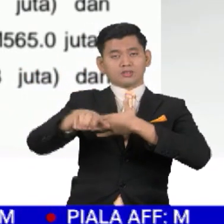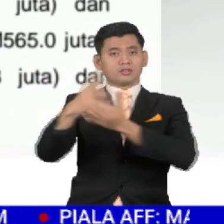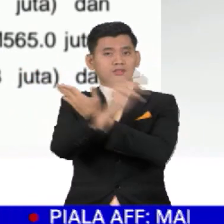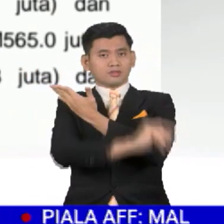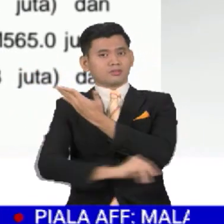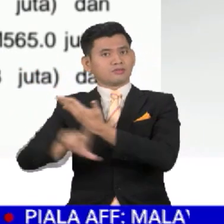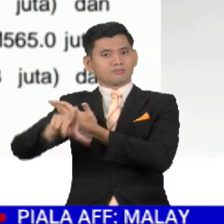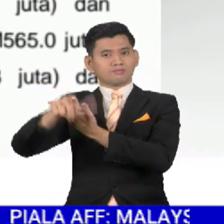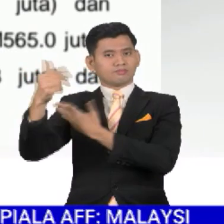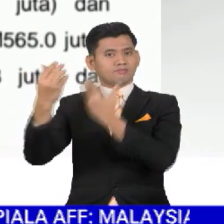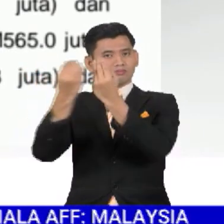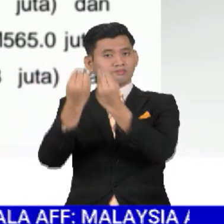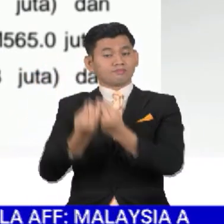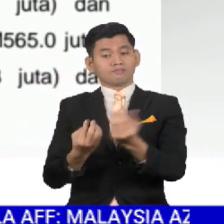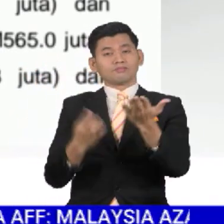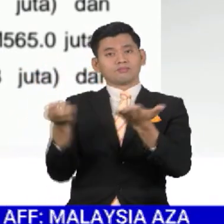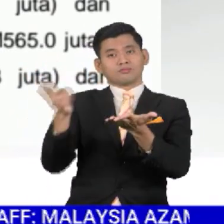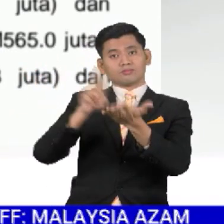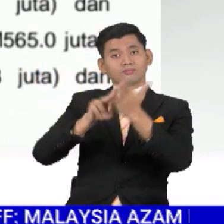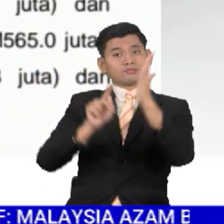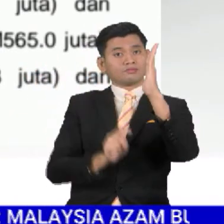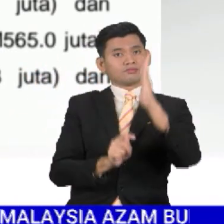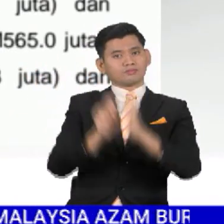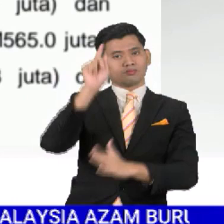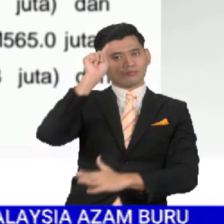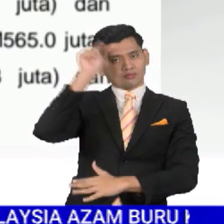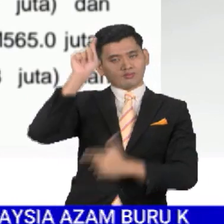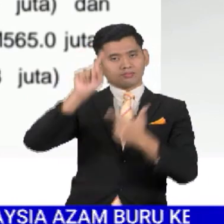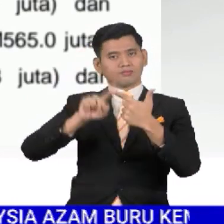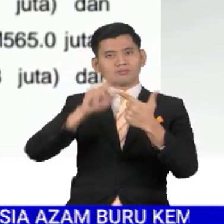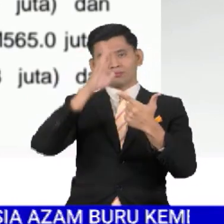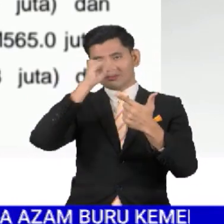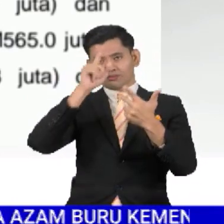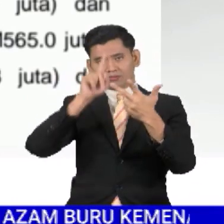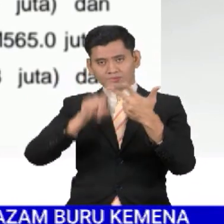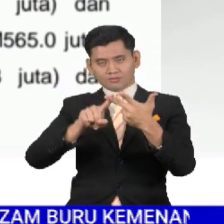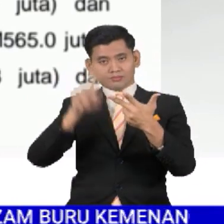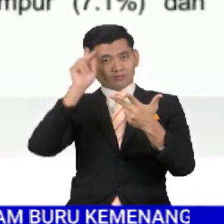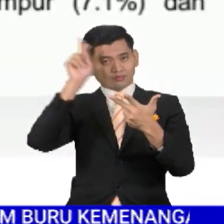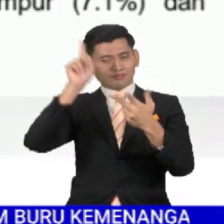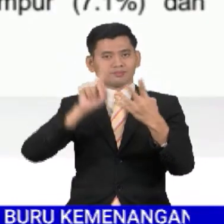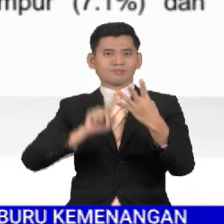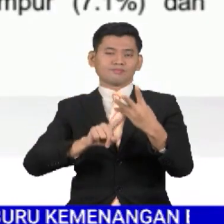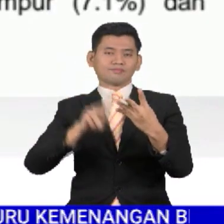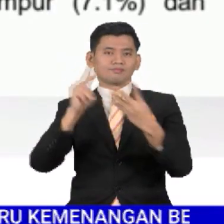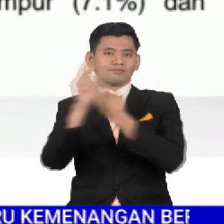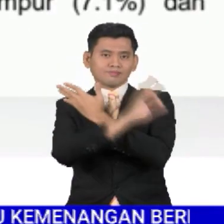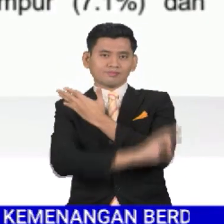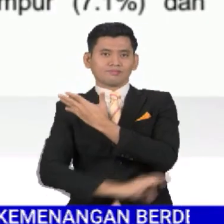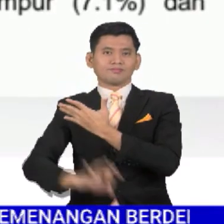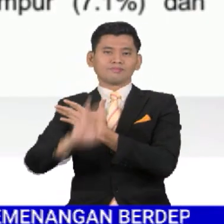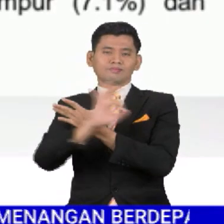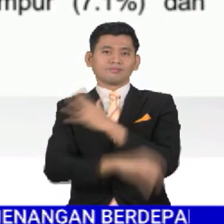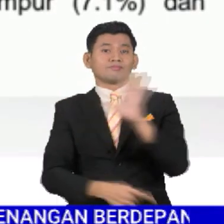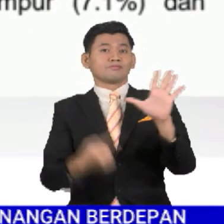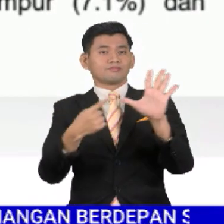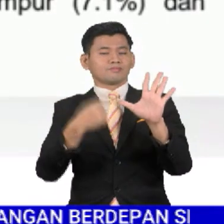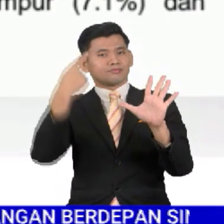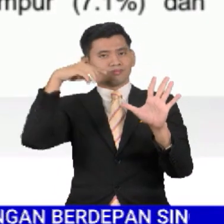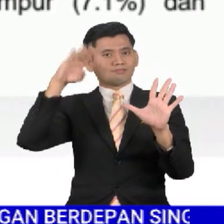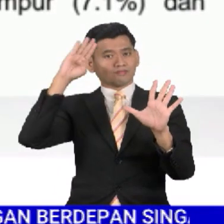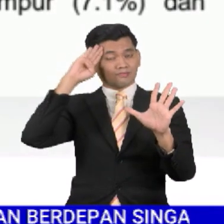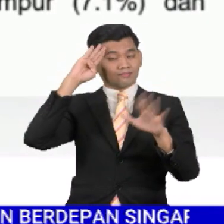lain yang turut mencatat rekor tinggi termasuk Kelantan Negeri 9 dan